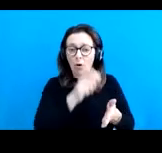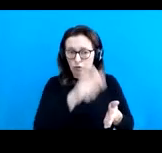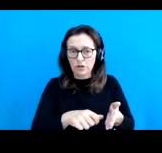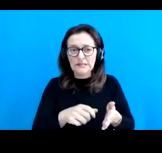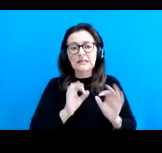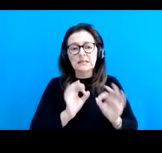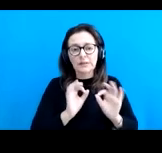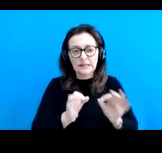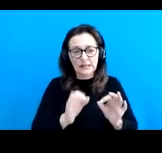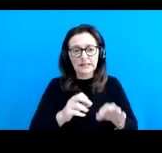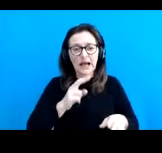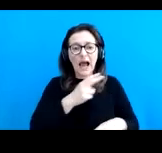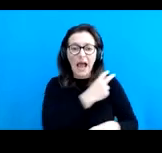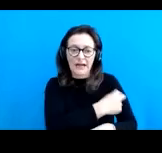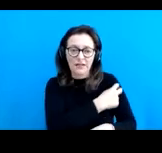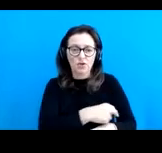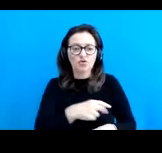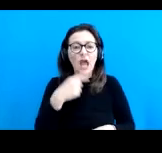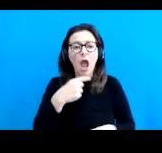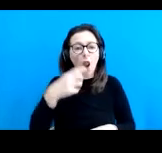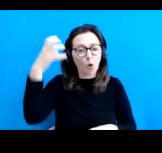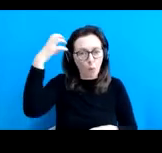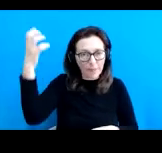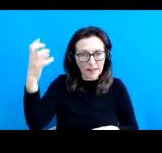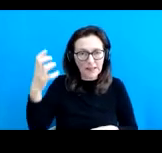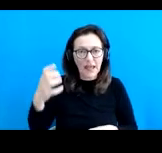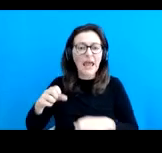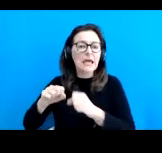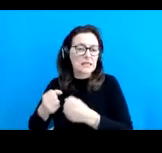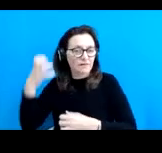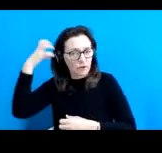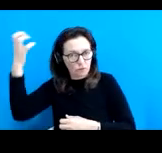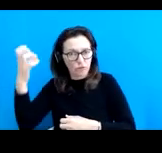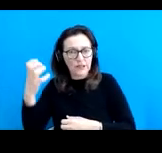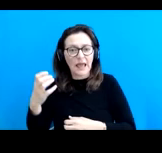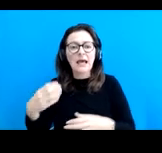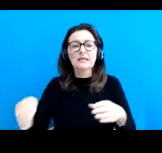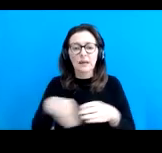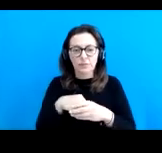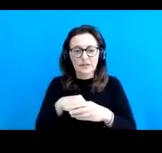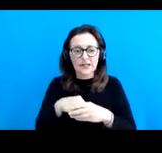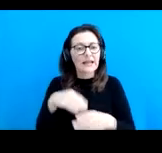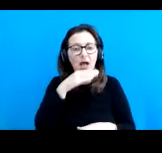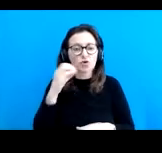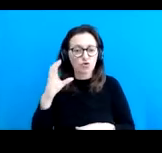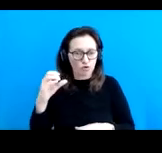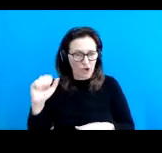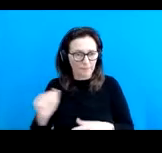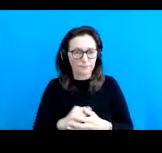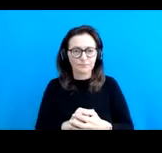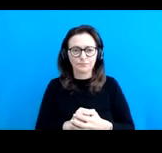in defektologinja zaposlena na Univerzitetnem rehabilitacijskem inštitutu Republike Slovenije Soča.